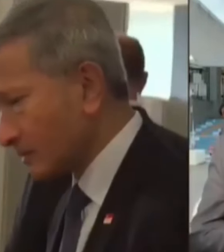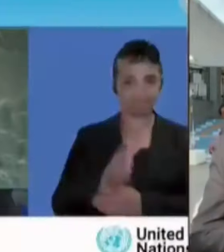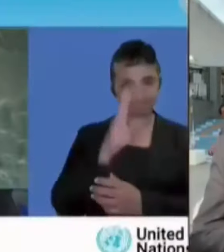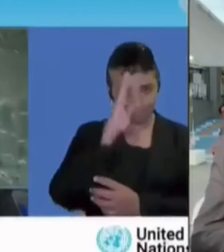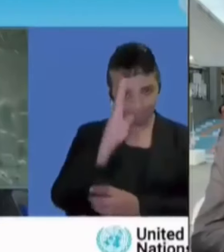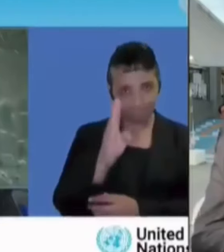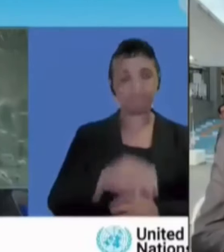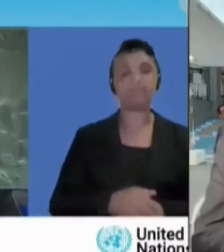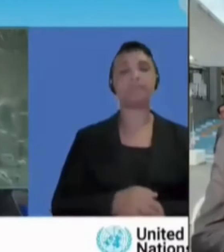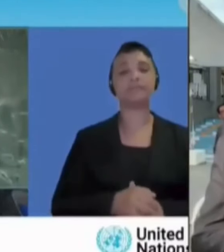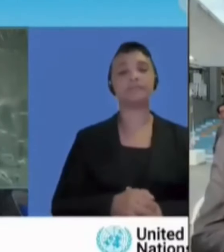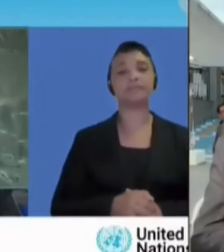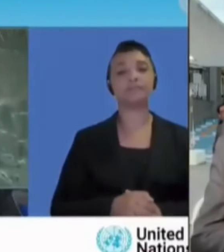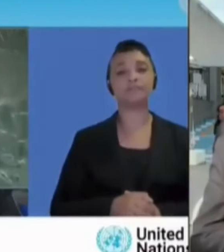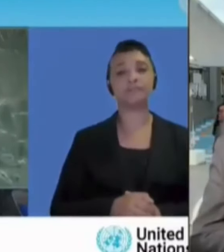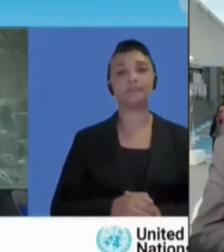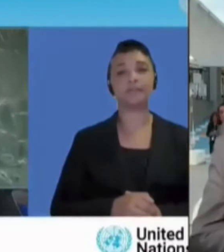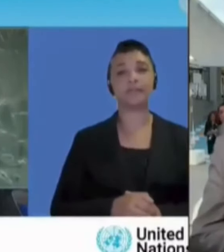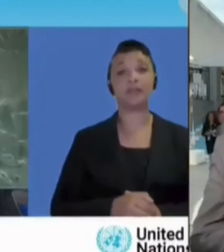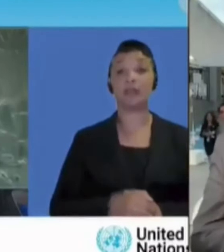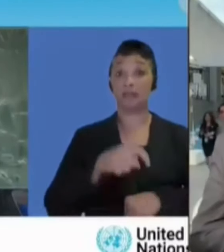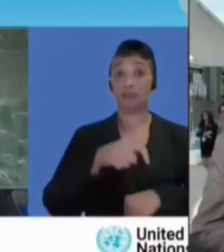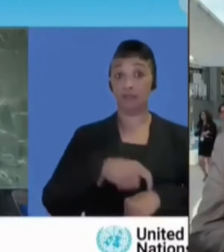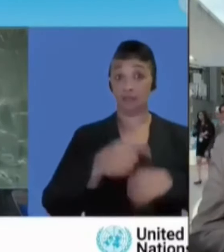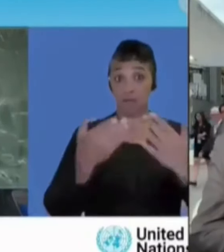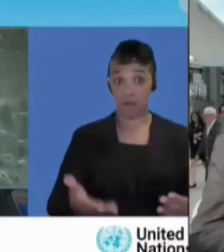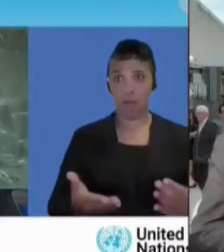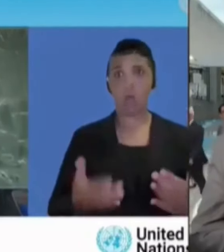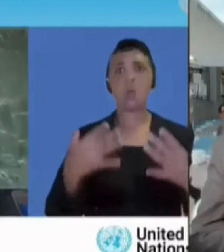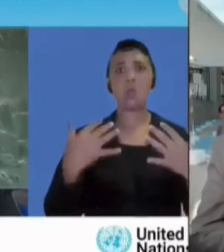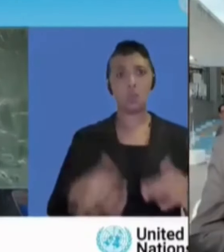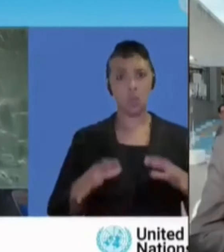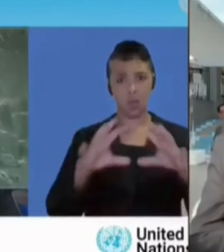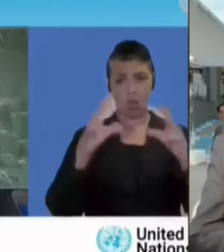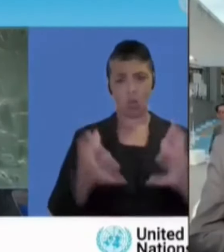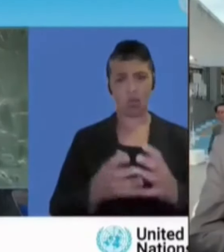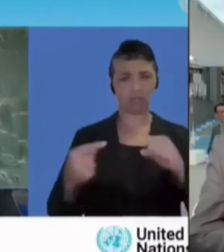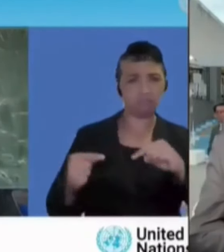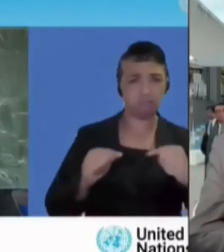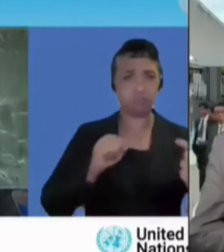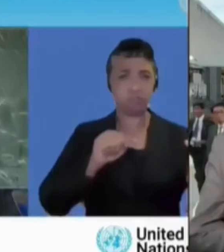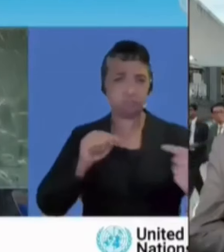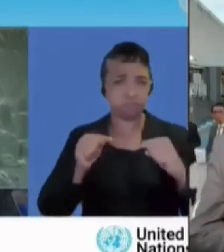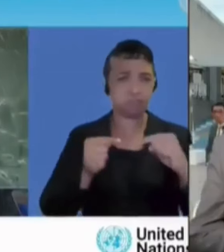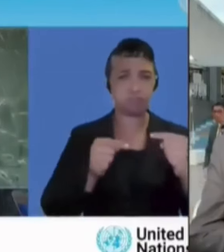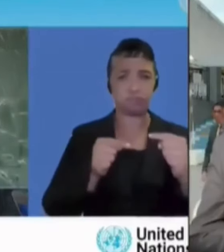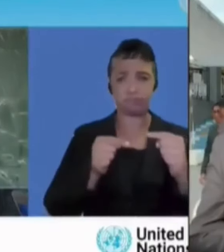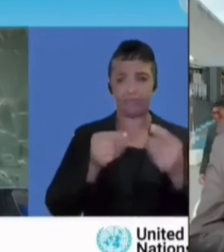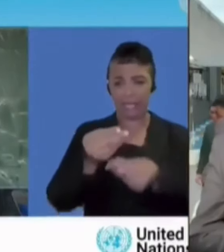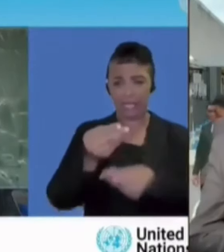ini semakin dikhawatirkan semakin meluas setelah terjadinya serangan terhadap pasukan Hizbullah